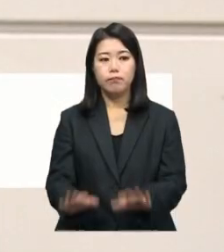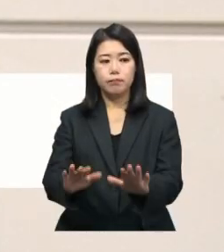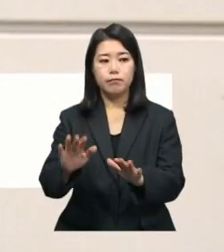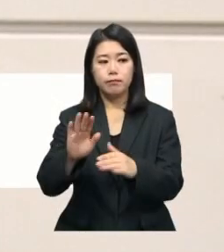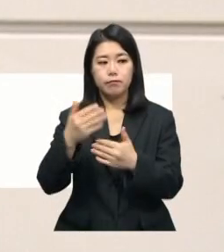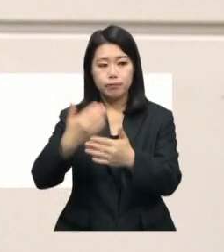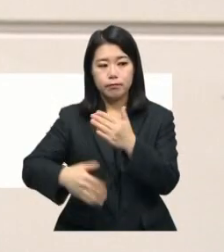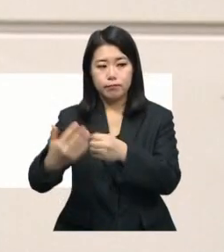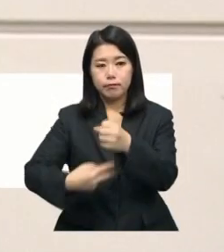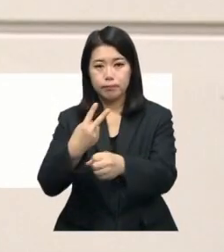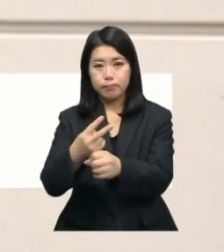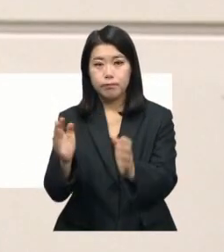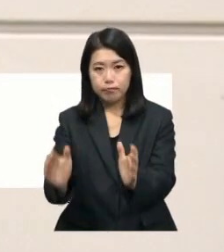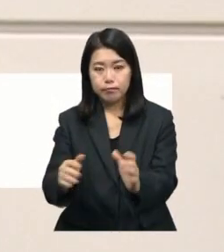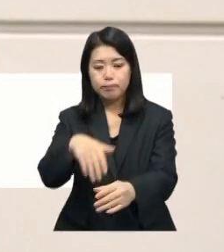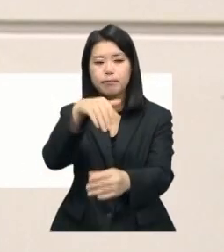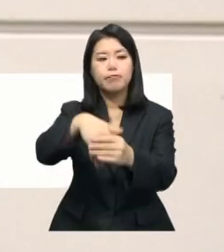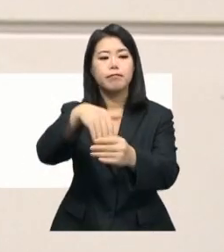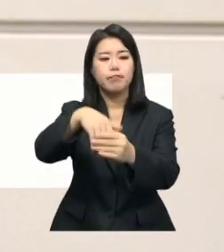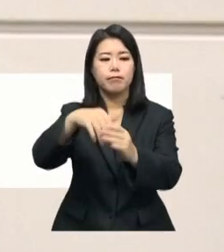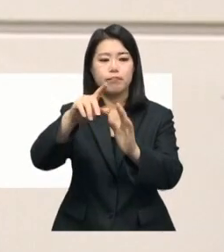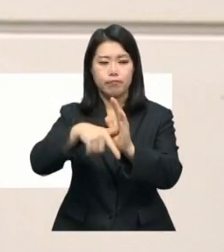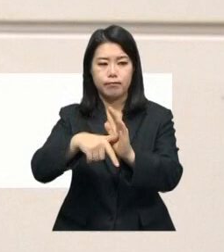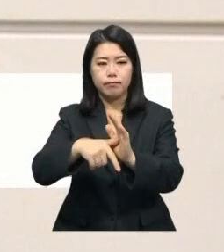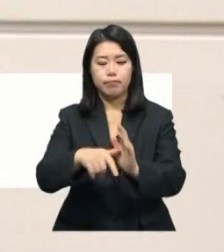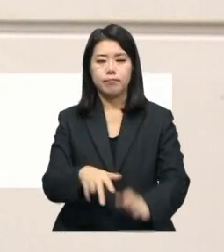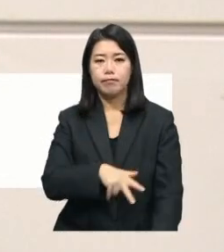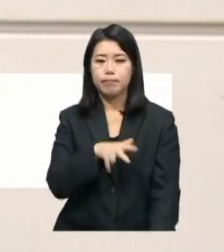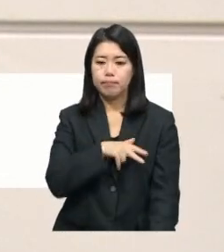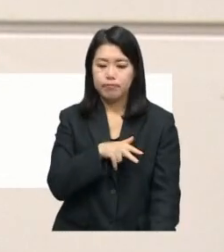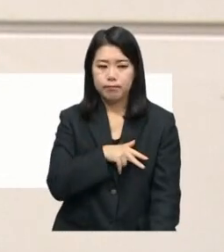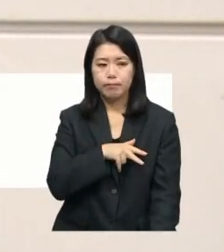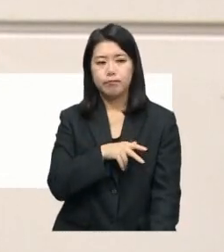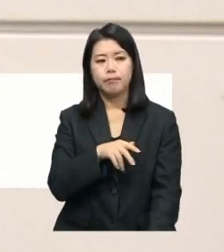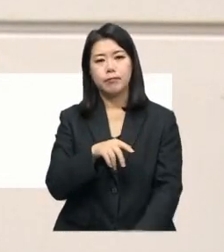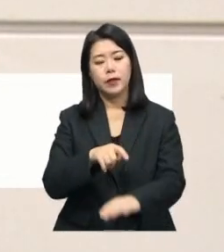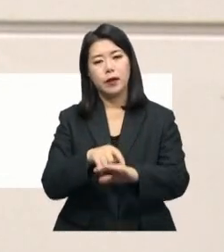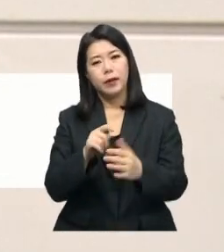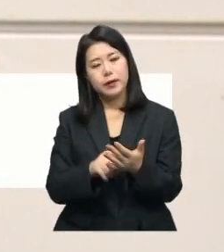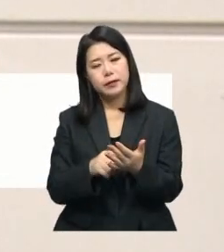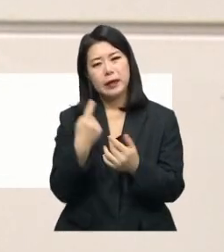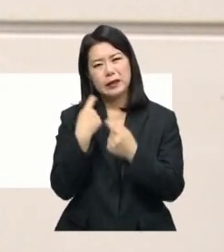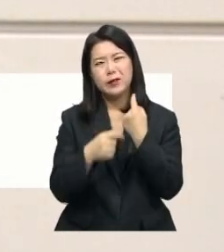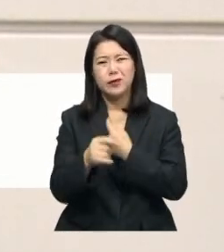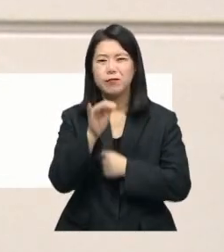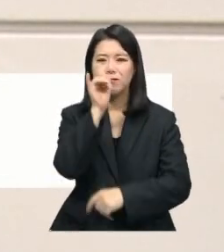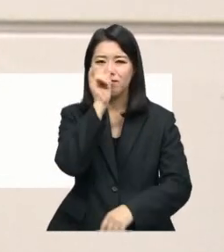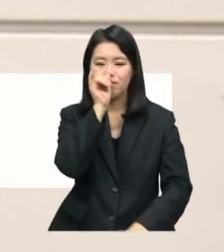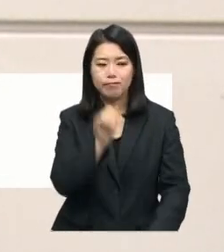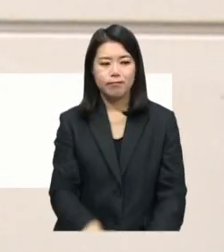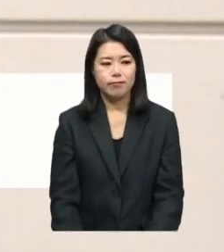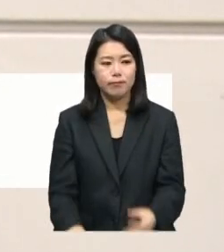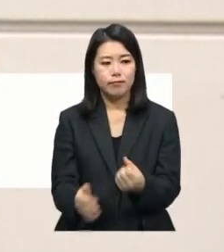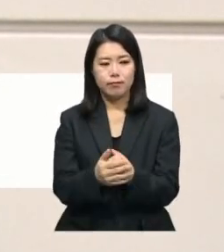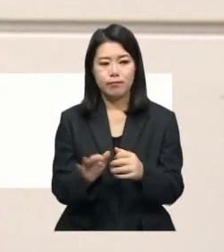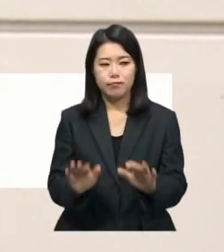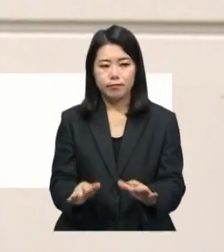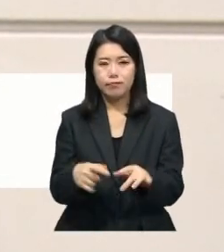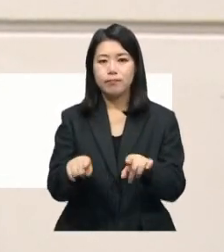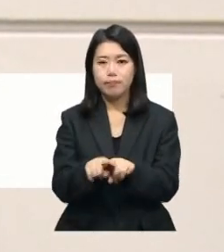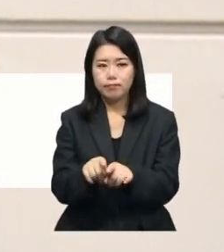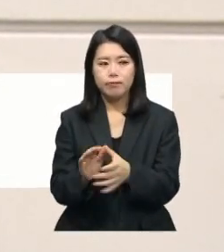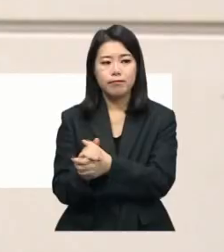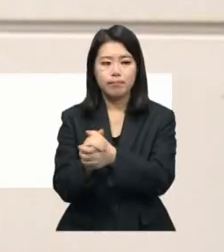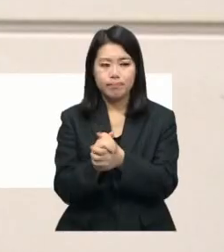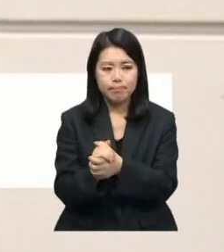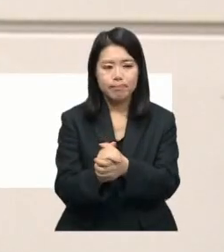후반기에 뭐 선거 때문에 우리 의원님들이 조금 마음들이 다좀 많이 다쳤어요. 네, 그런 부분에 대해서